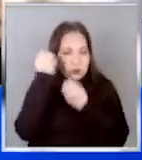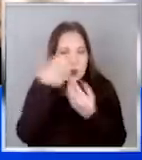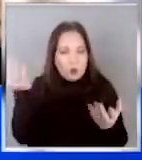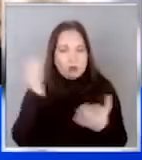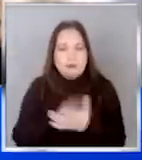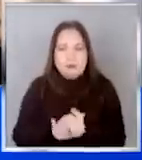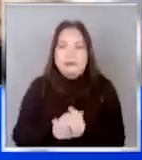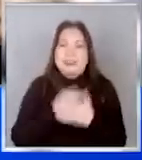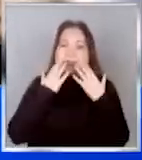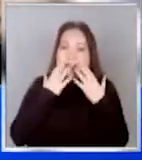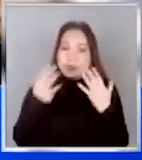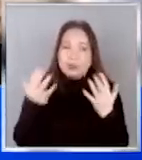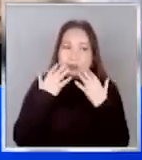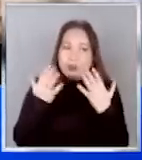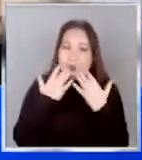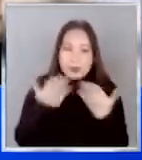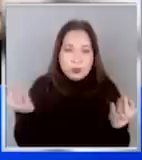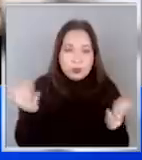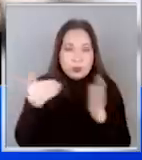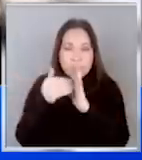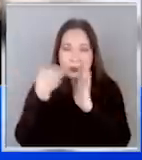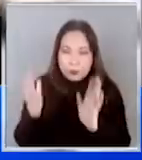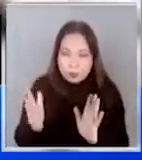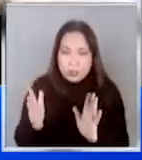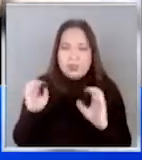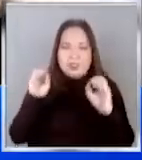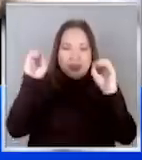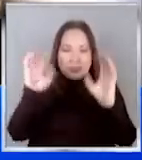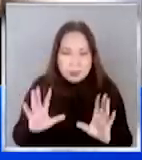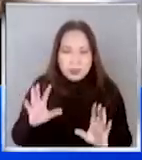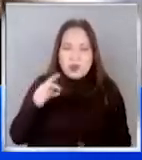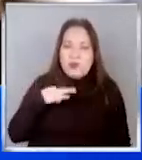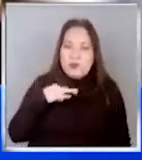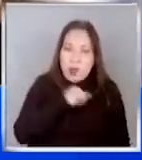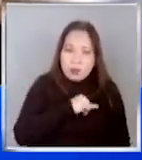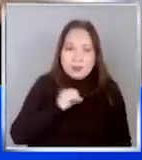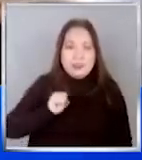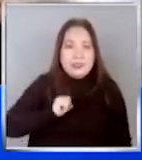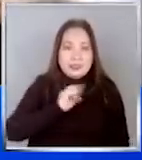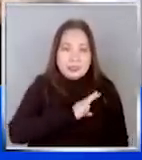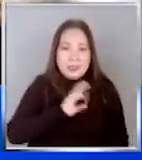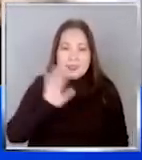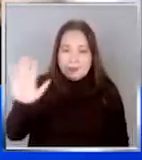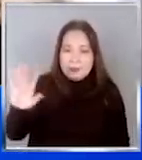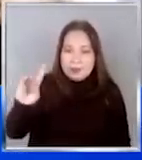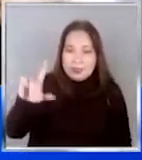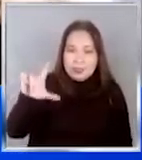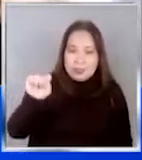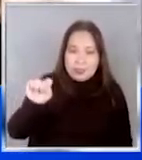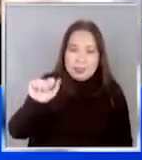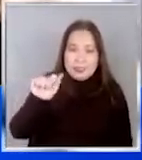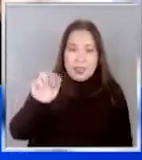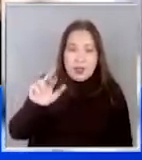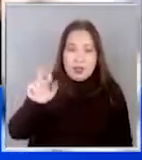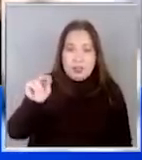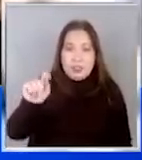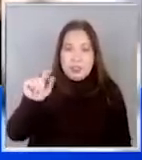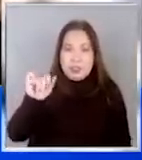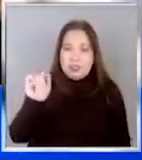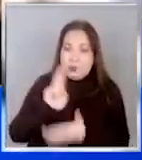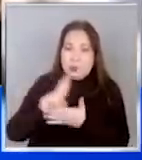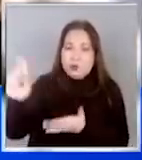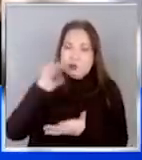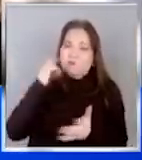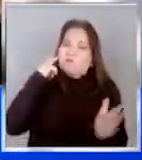salamat po sa lahat ng estudyante, guro, faculty at staff ng De La Salle Araneta University sa panibagong pagkilala